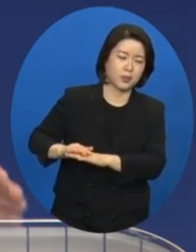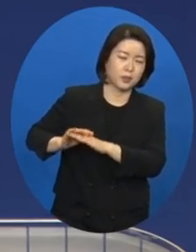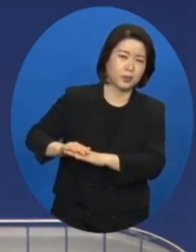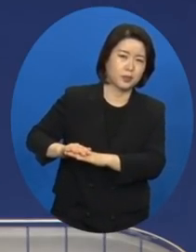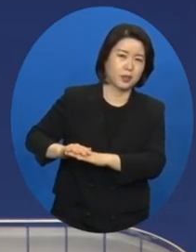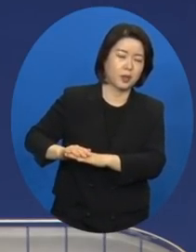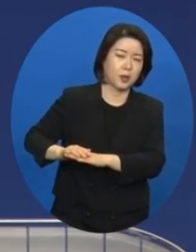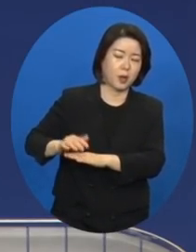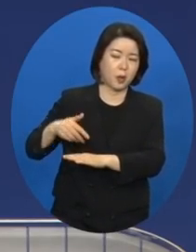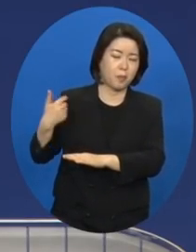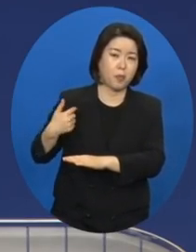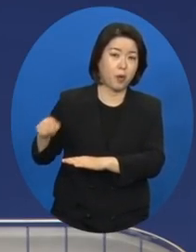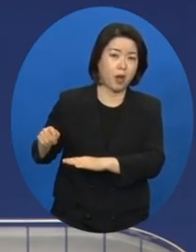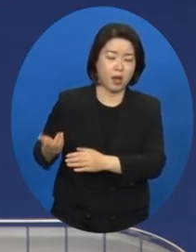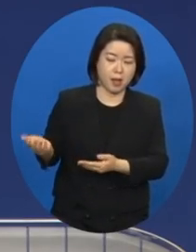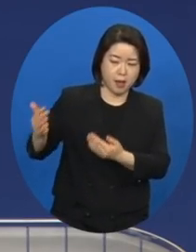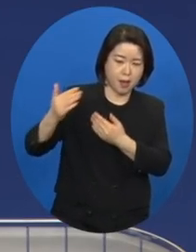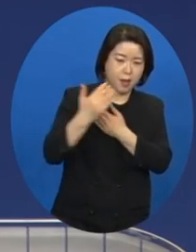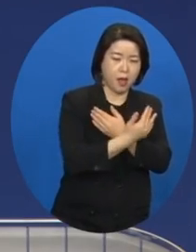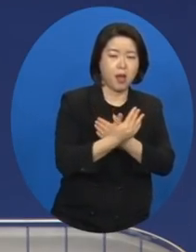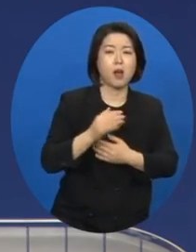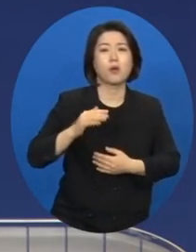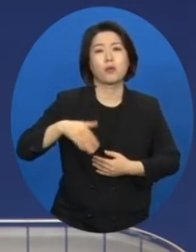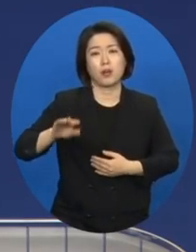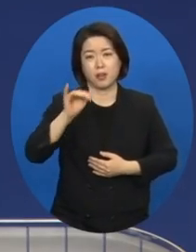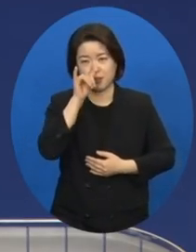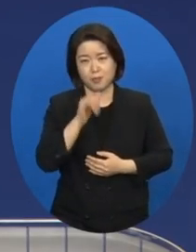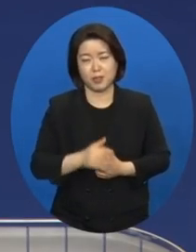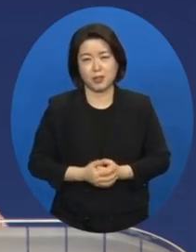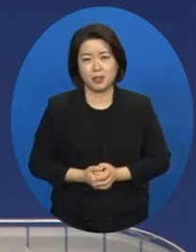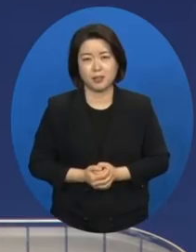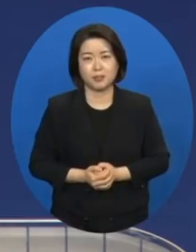눌러놓고 감추어놓고 살아간다라는 거예요.